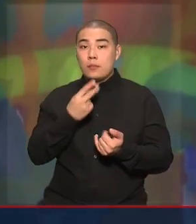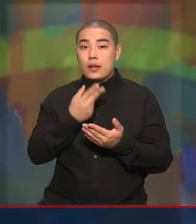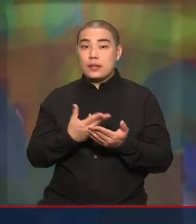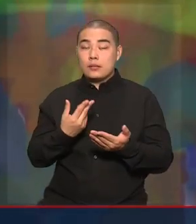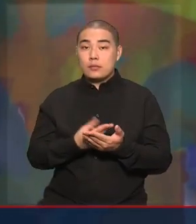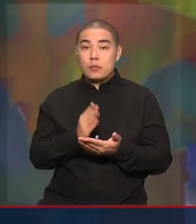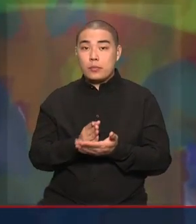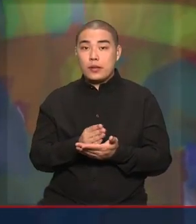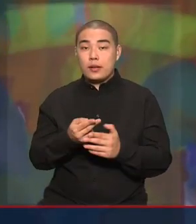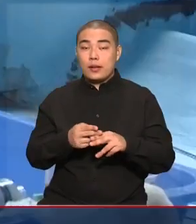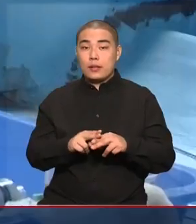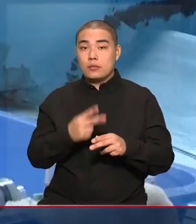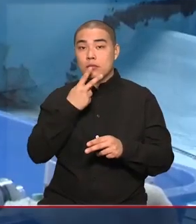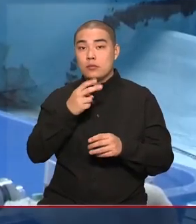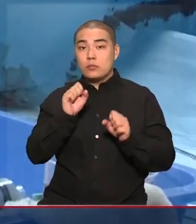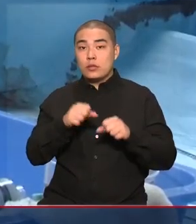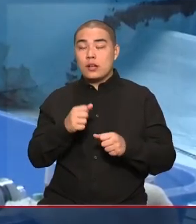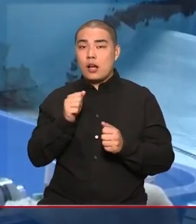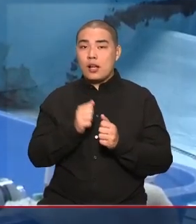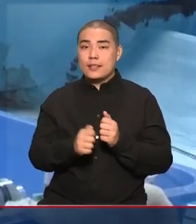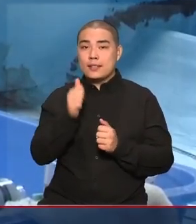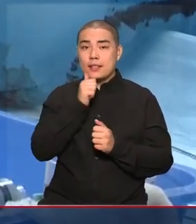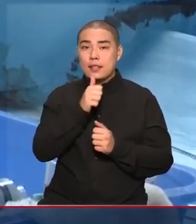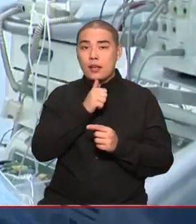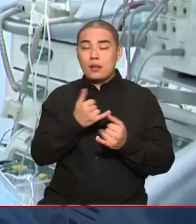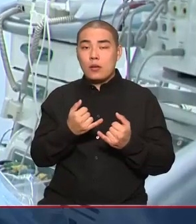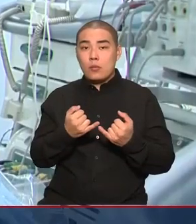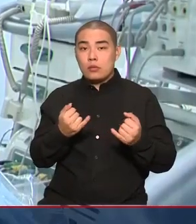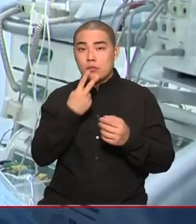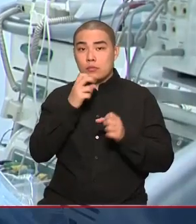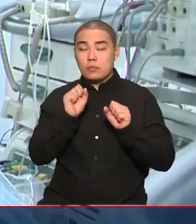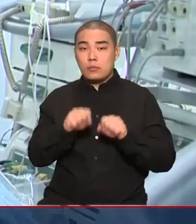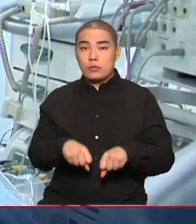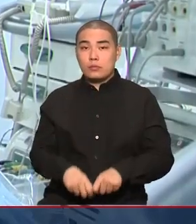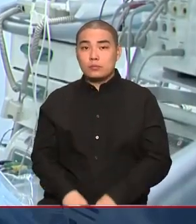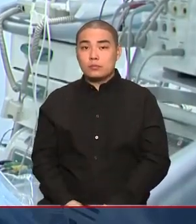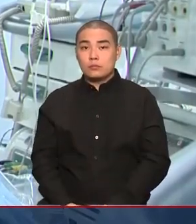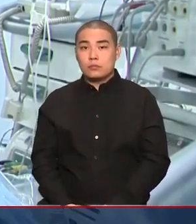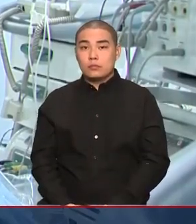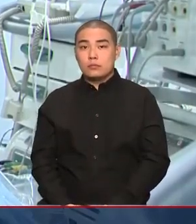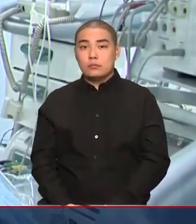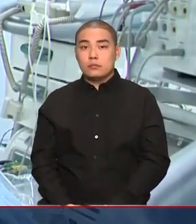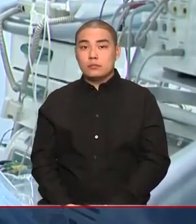3D-технологии позволяют ему увидеть каждое скрытое место внутри органа. Стимулируем, пожалуйста.